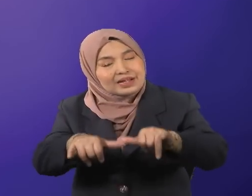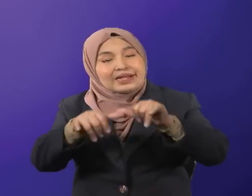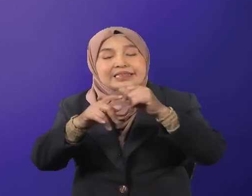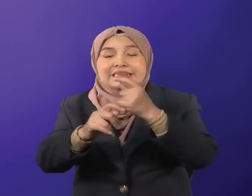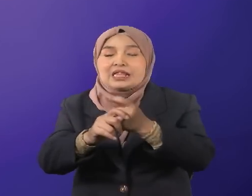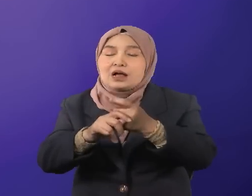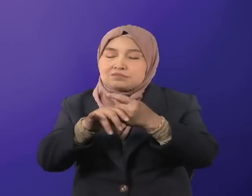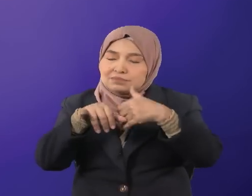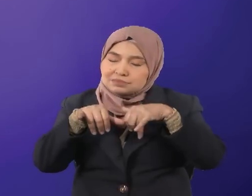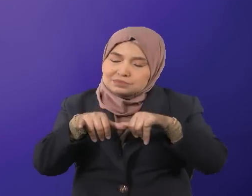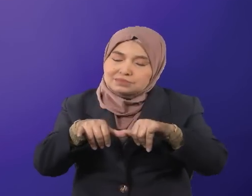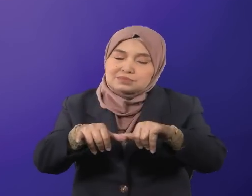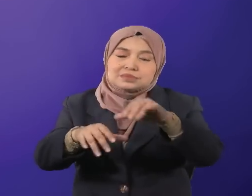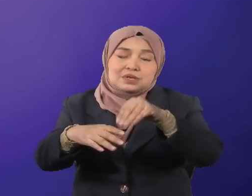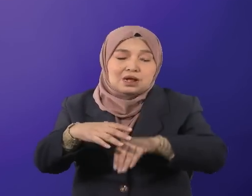وأزواج